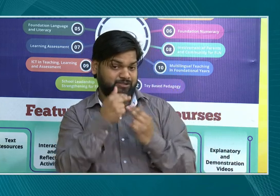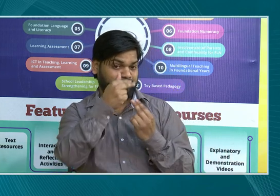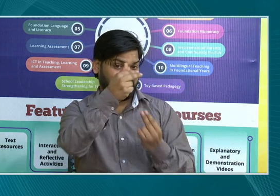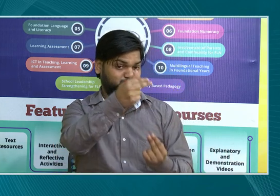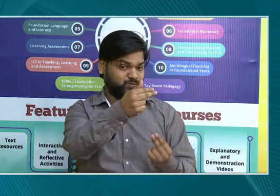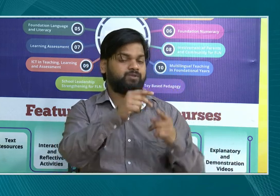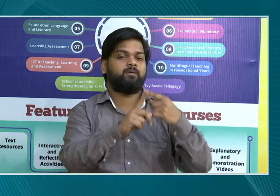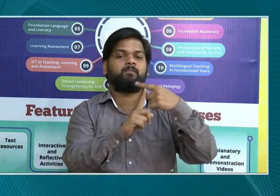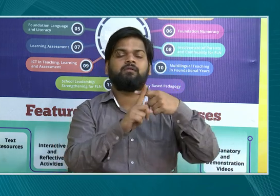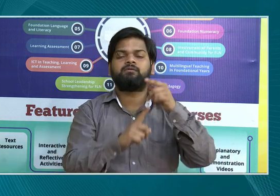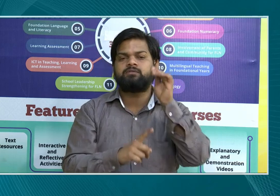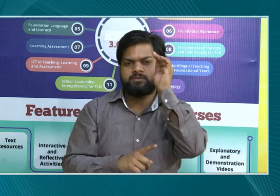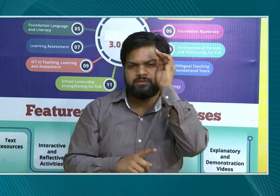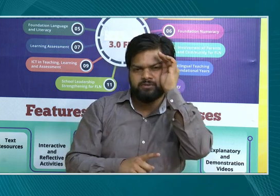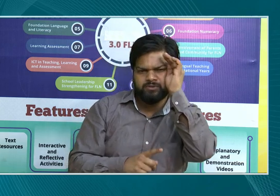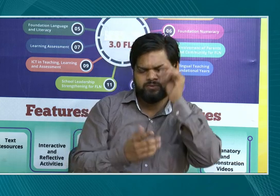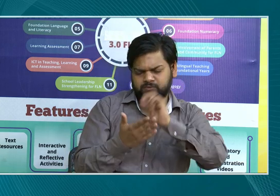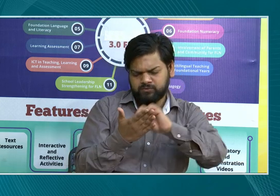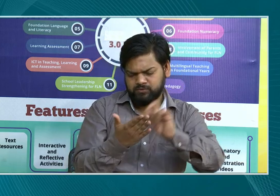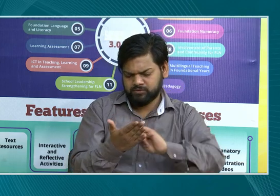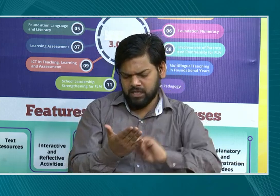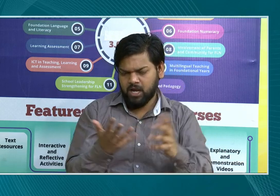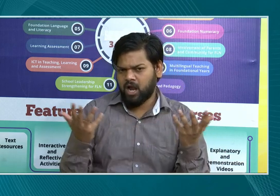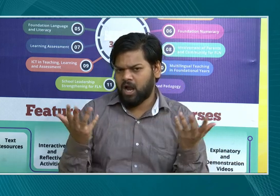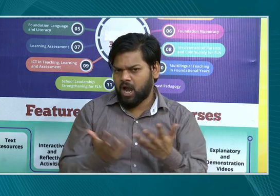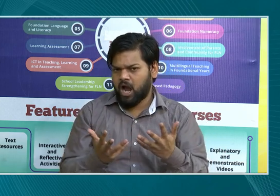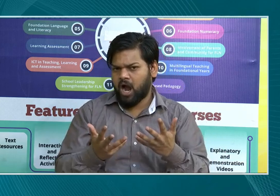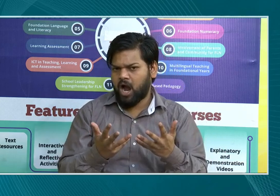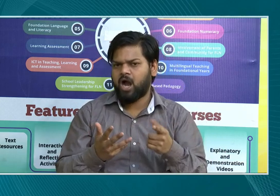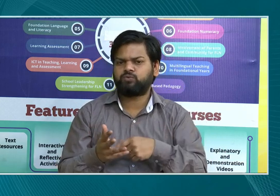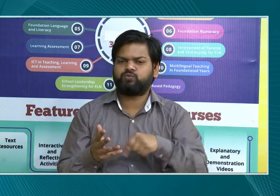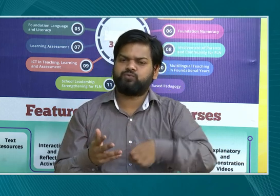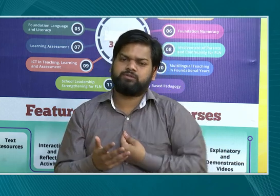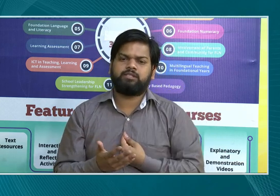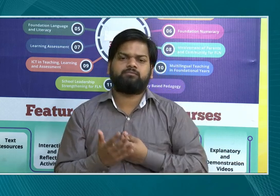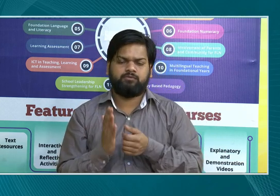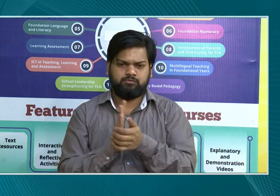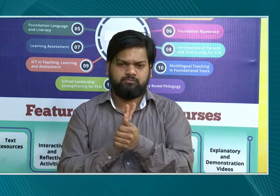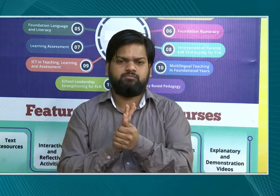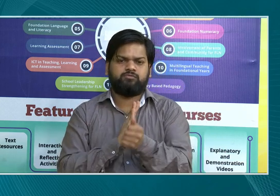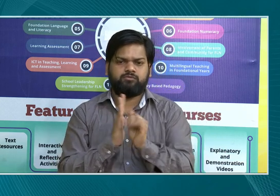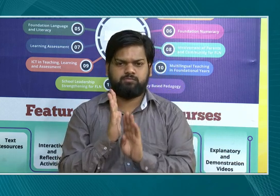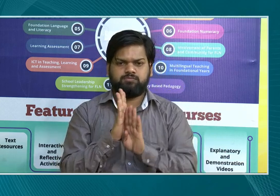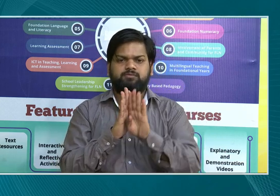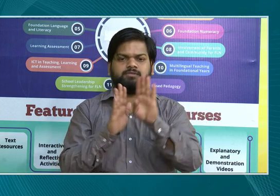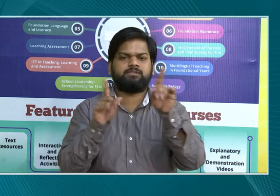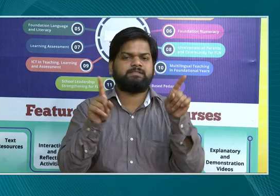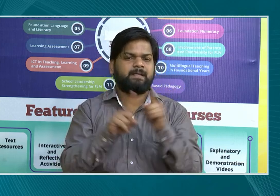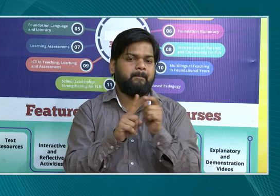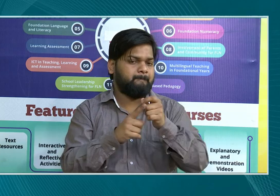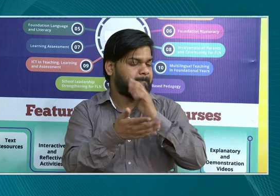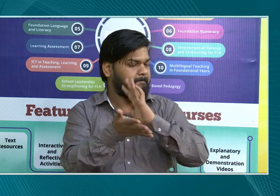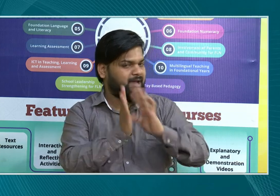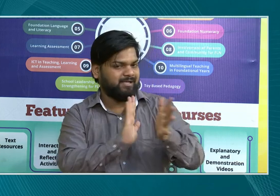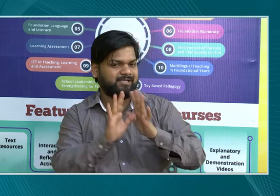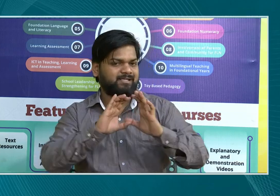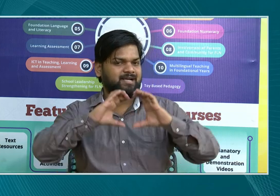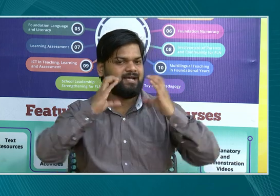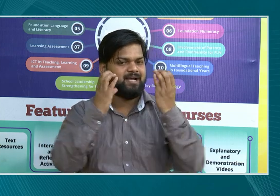करेंगे मनोज जी आपने बहुत बेहतर तरीके से मैं कहूंगा एक बिल्कुल प्रैक्टिकल क्लास पढ़ने का आपने प्रयास किया